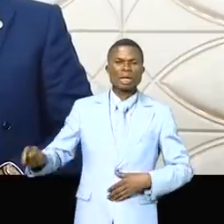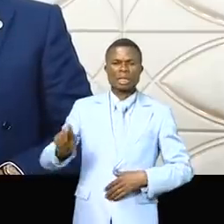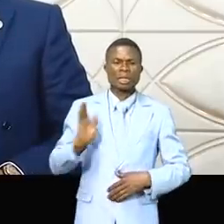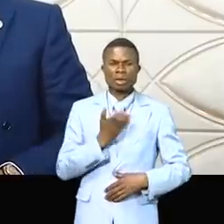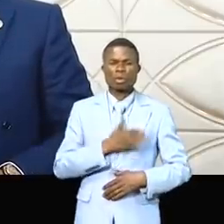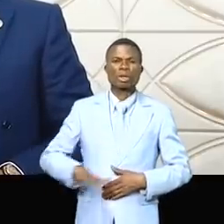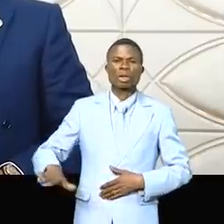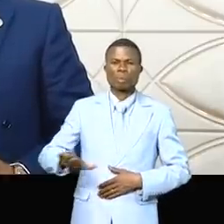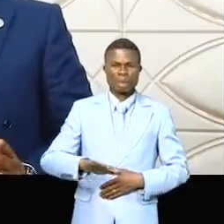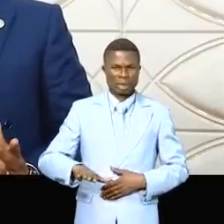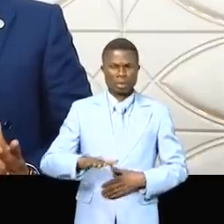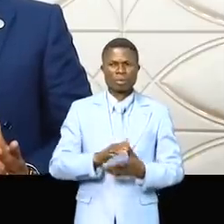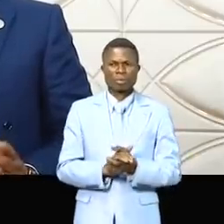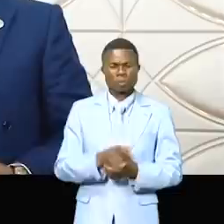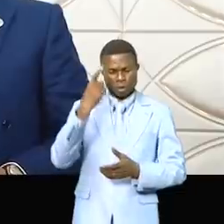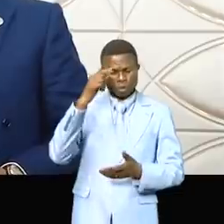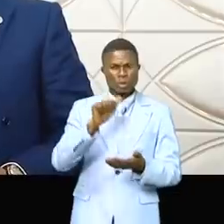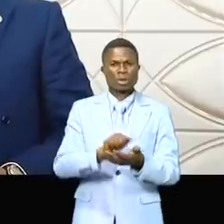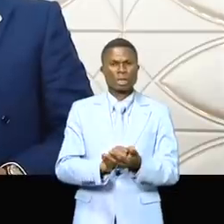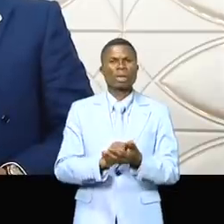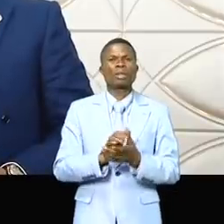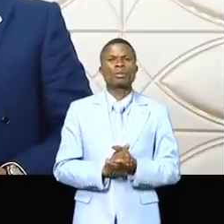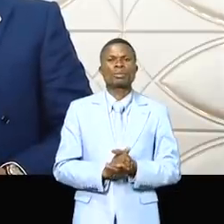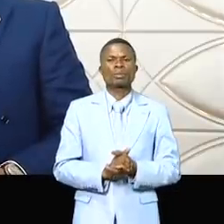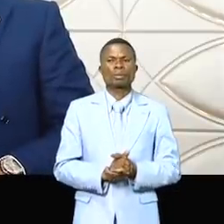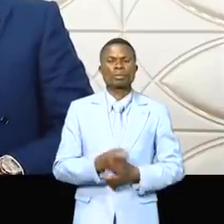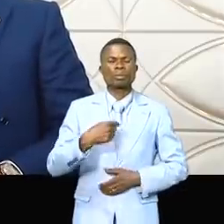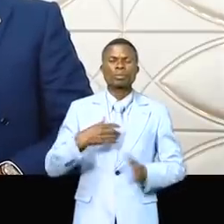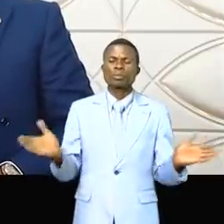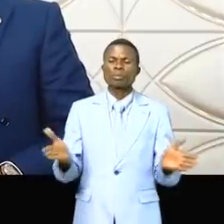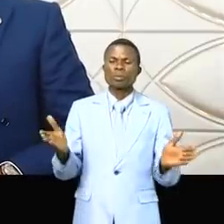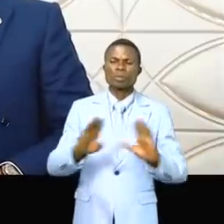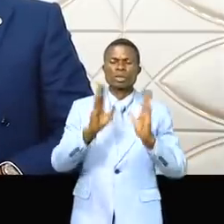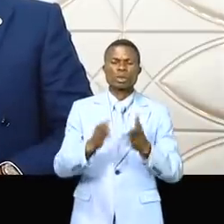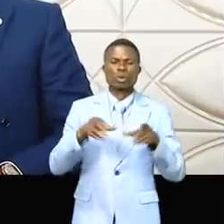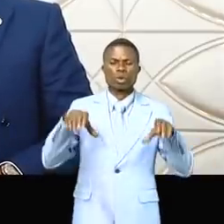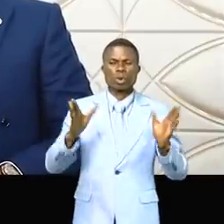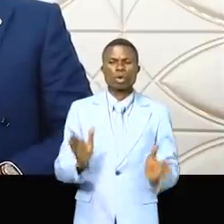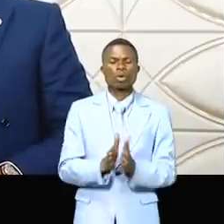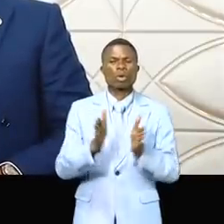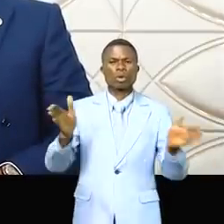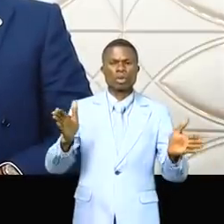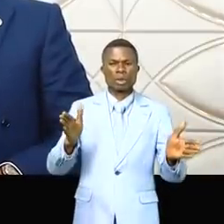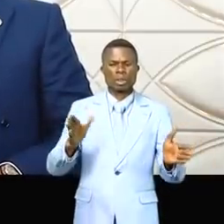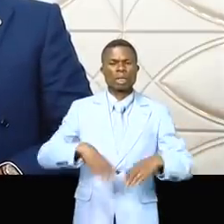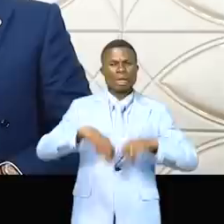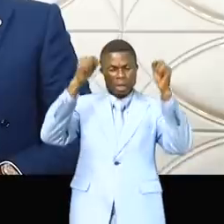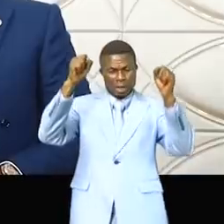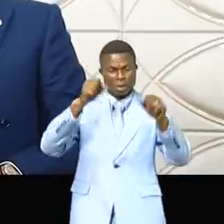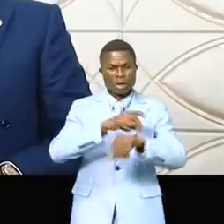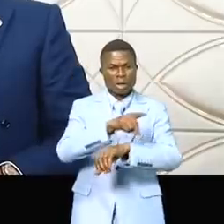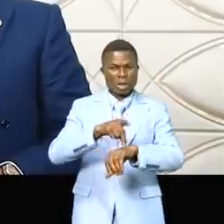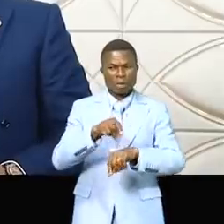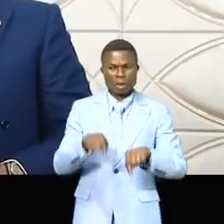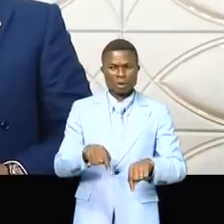national. À cet effet, j'exhorte le peuple congolais tout entier à adopter pendant cette